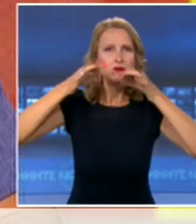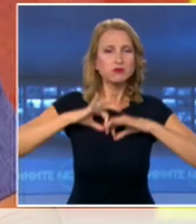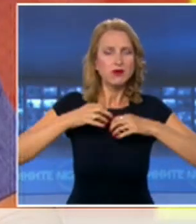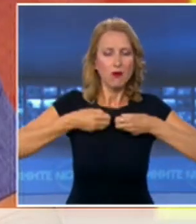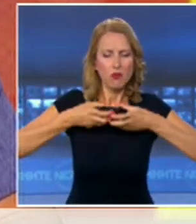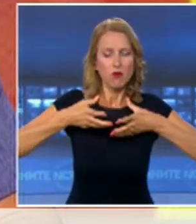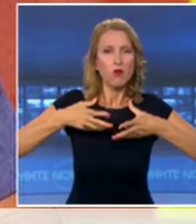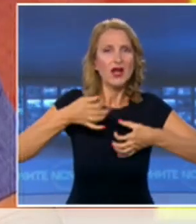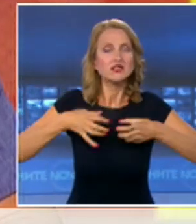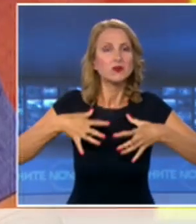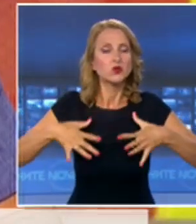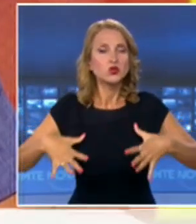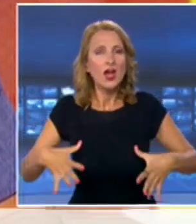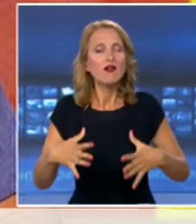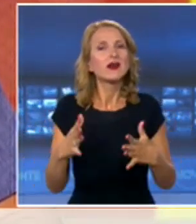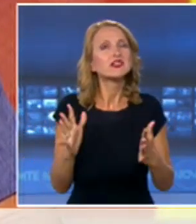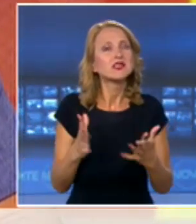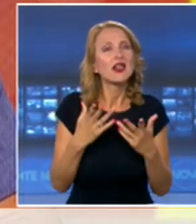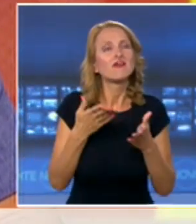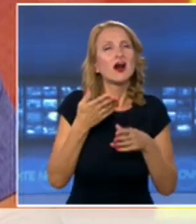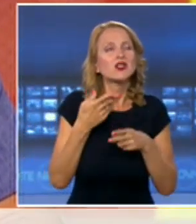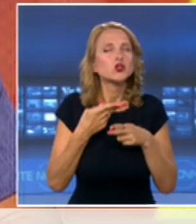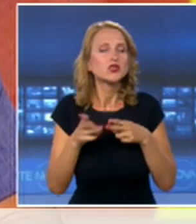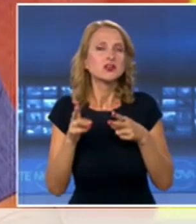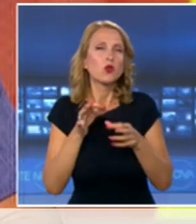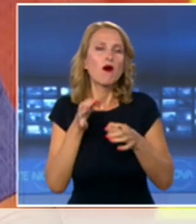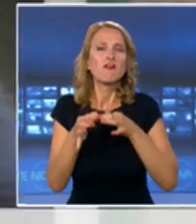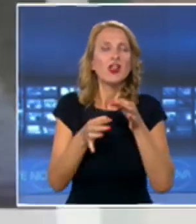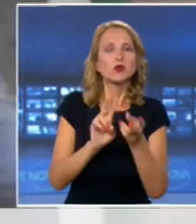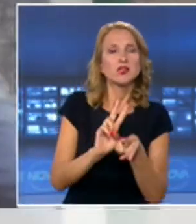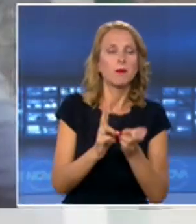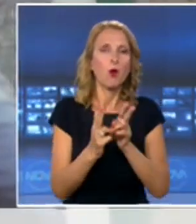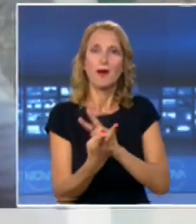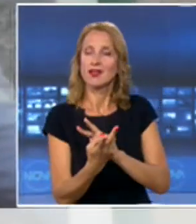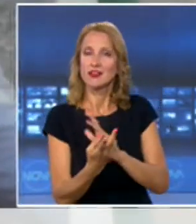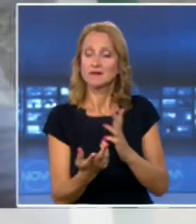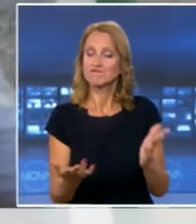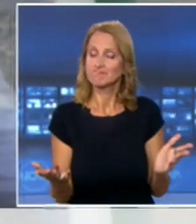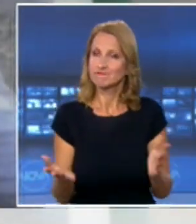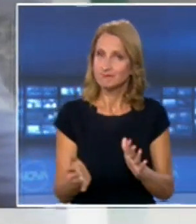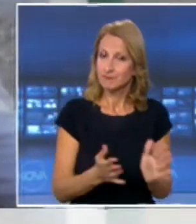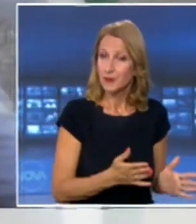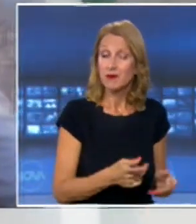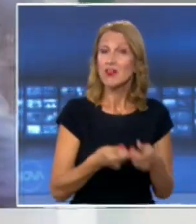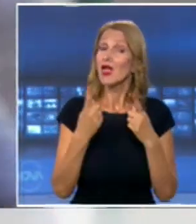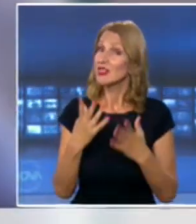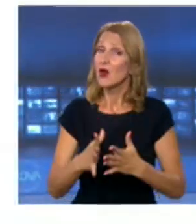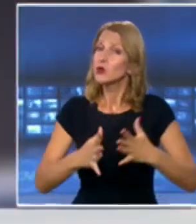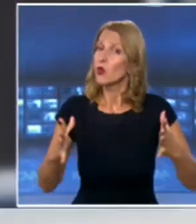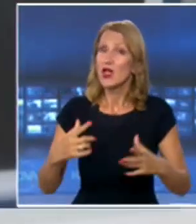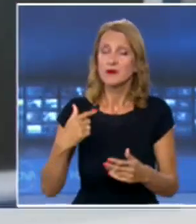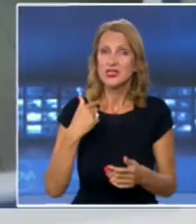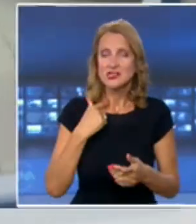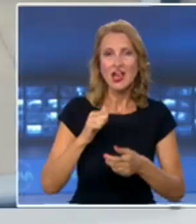се репликира и да призвиква чисто вирусните промени. Една от големите загуби за българския спорт от пандемията